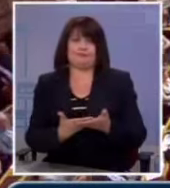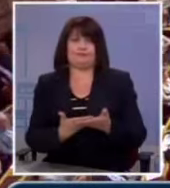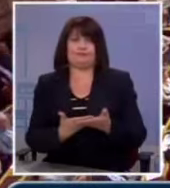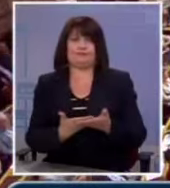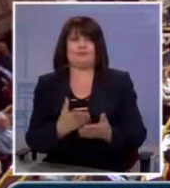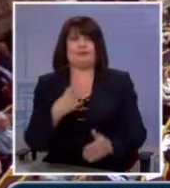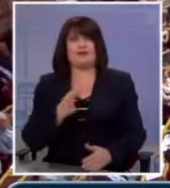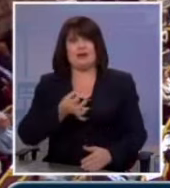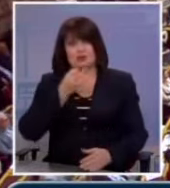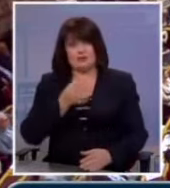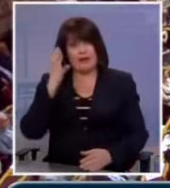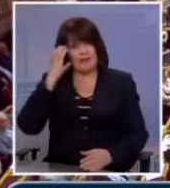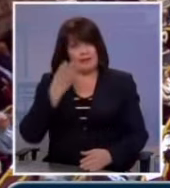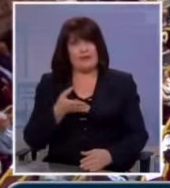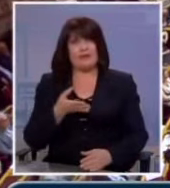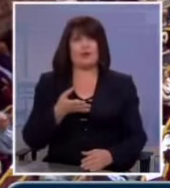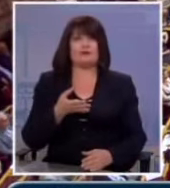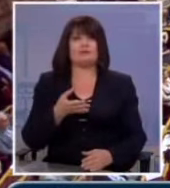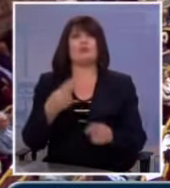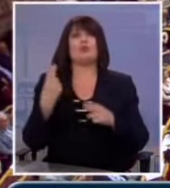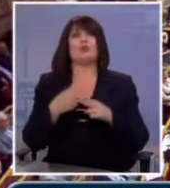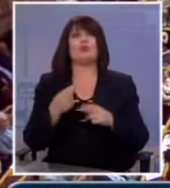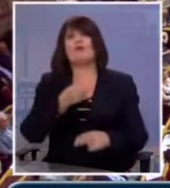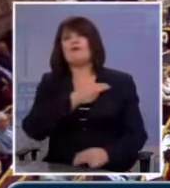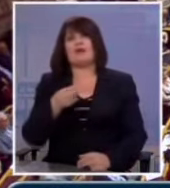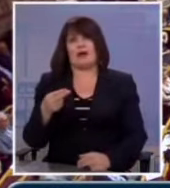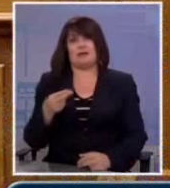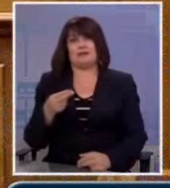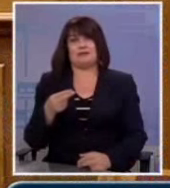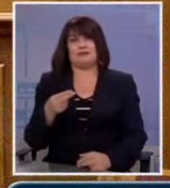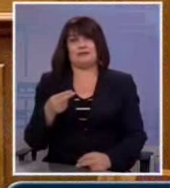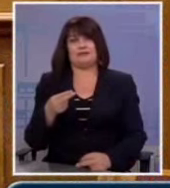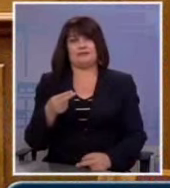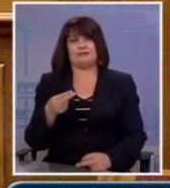Θέλω σήμερα να θυμηθώ μια σπουδαία φράση